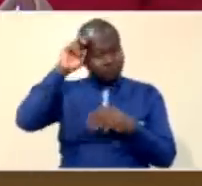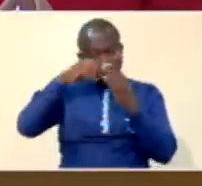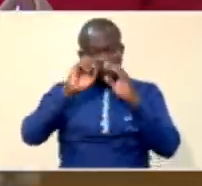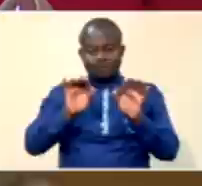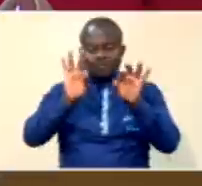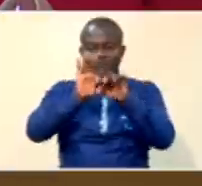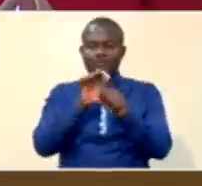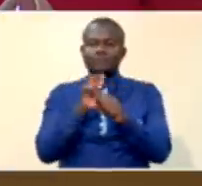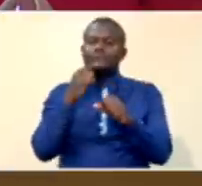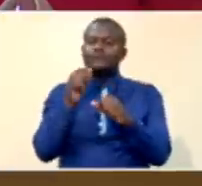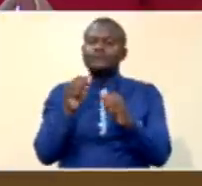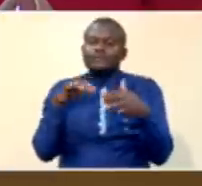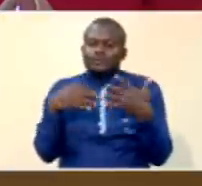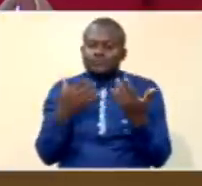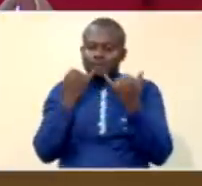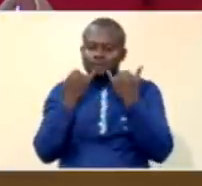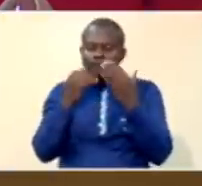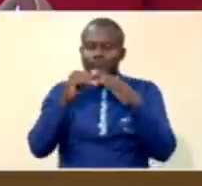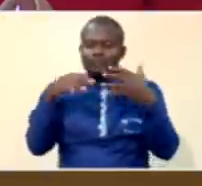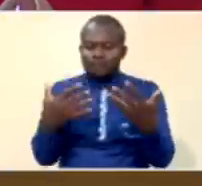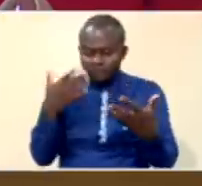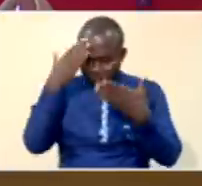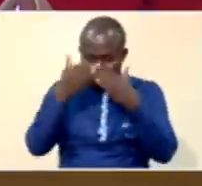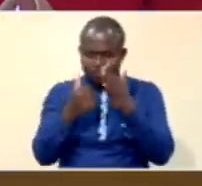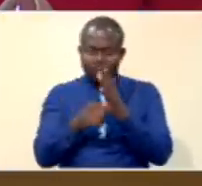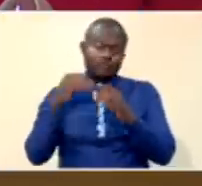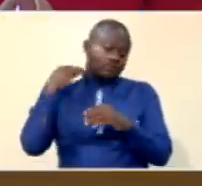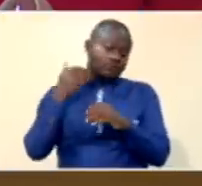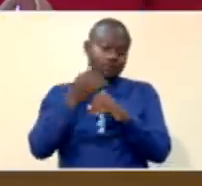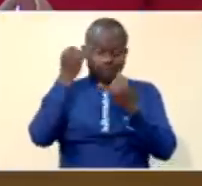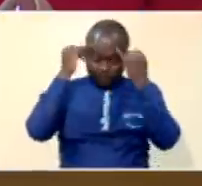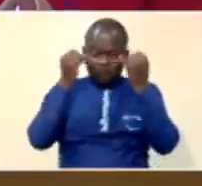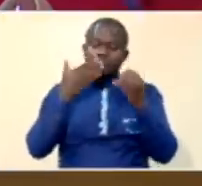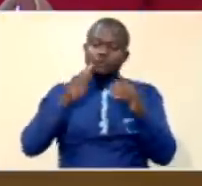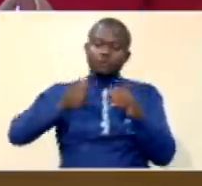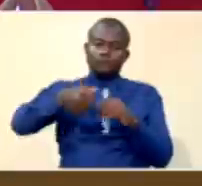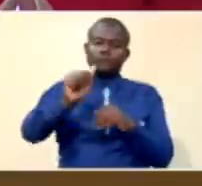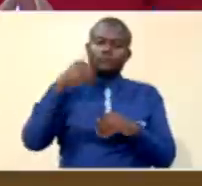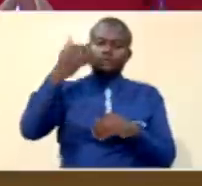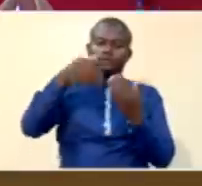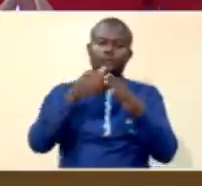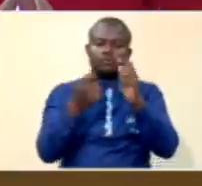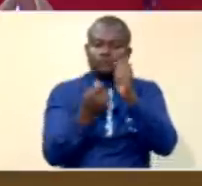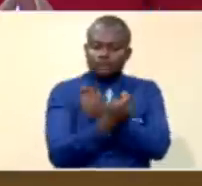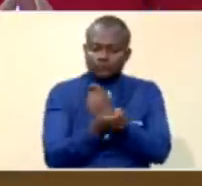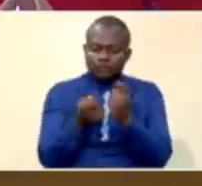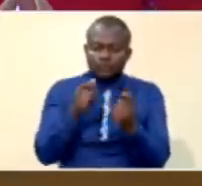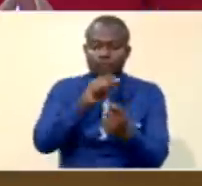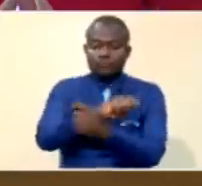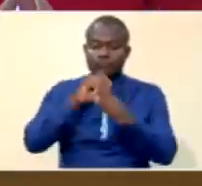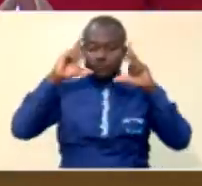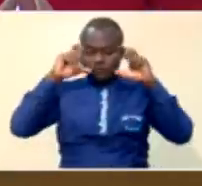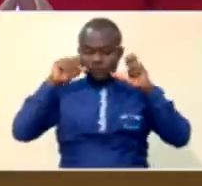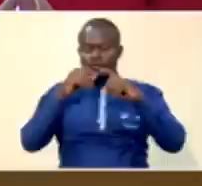kureba update yabo, kuko iki kibazo cya Jenoside n'ingengabitekerezo yayo kigenda kigira impinduka kigira